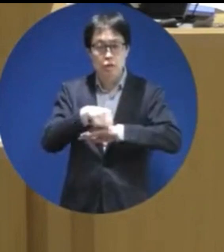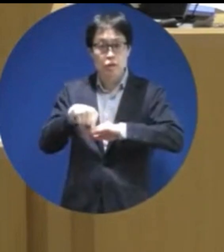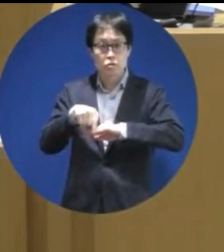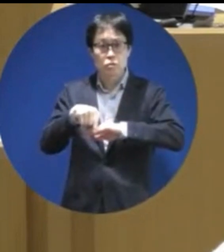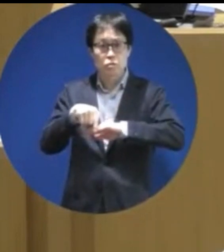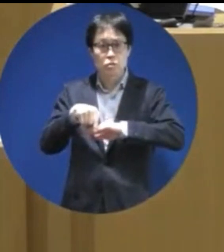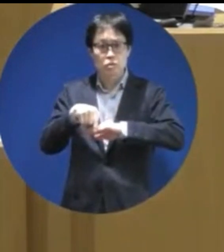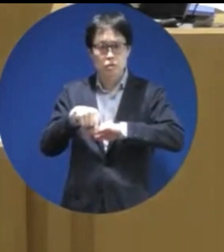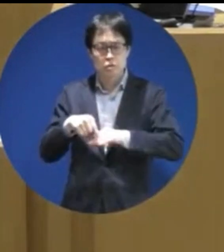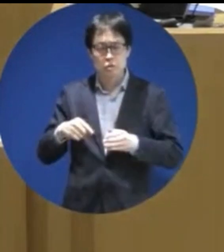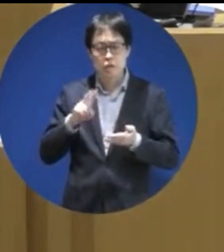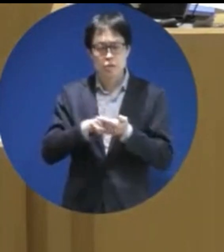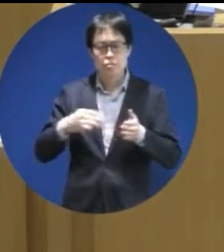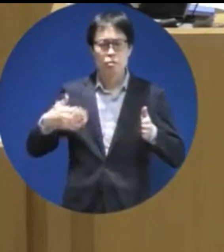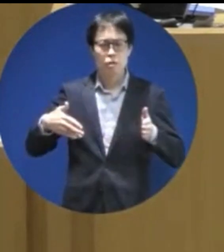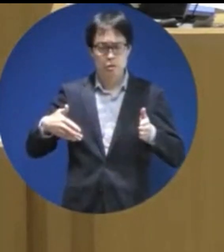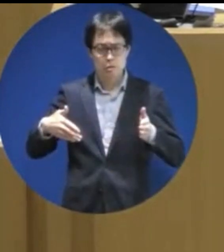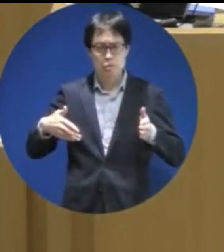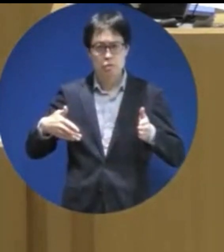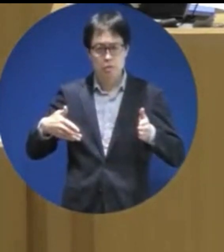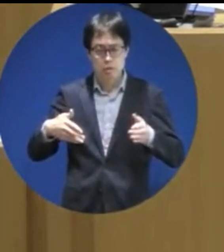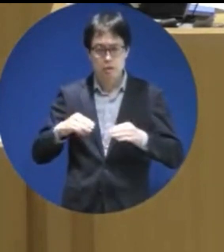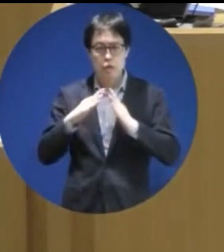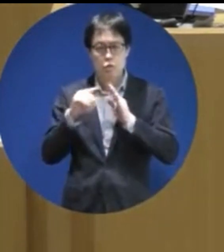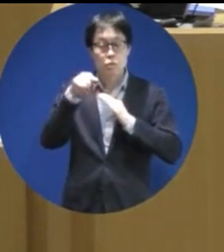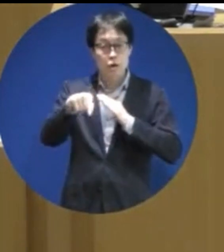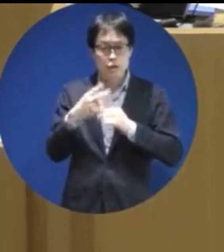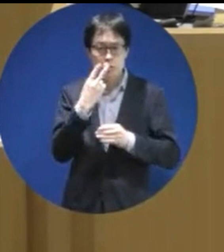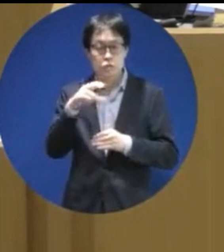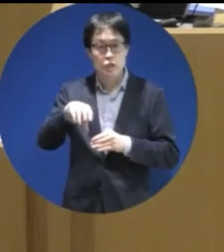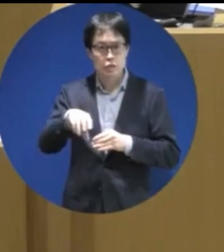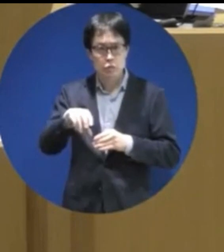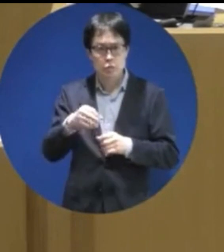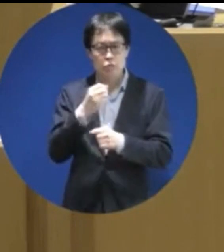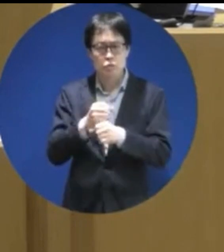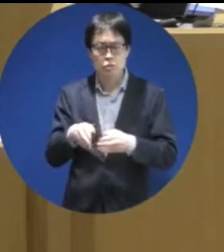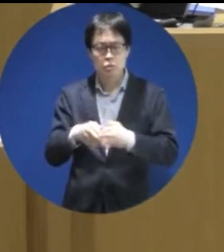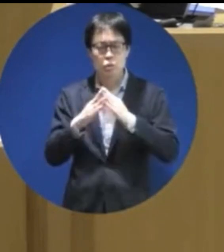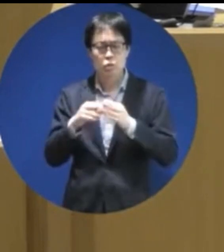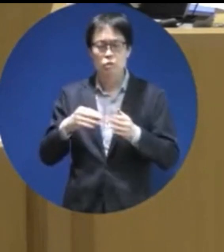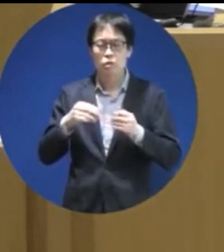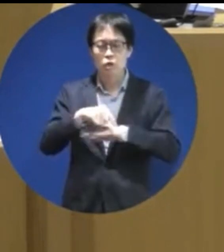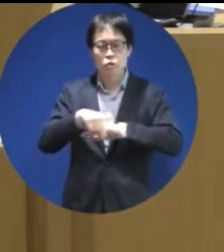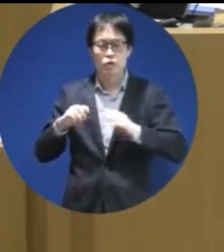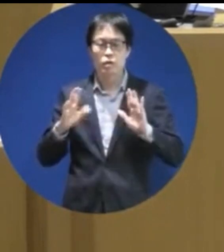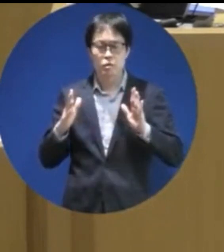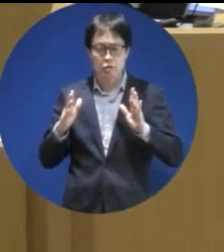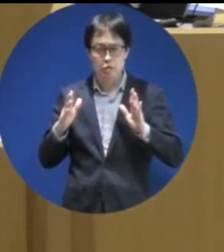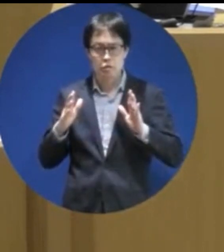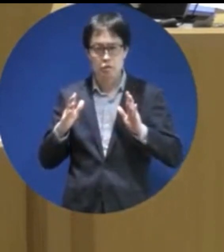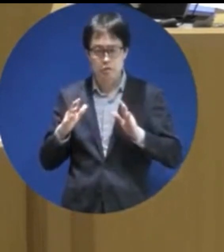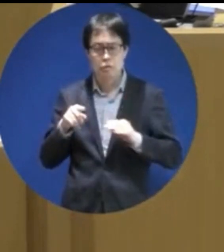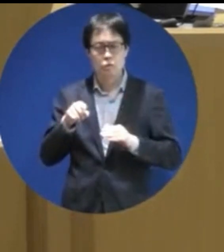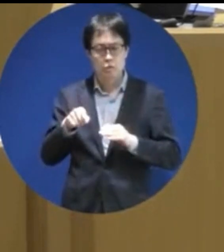まだ候補地未定ということではありますが、また、屋外の喫煙所に関しては作る予定がないということでしたが、屋外の喫